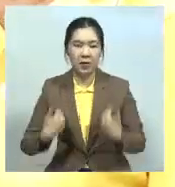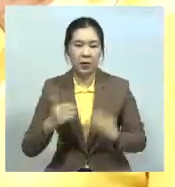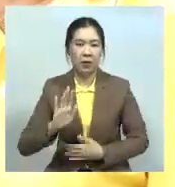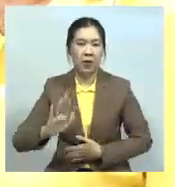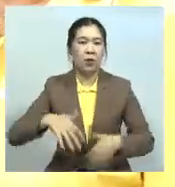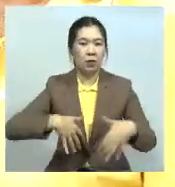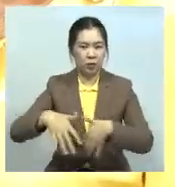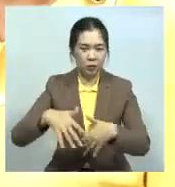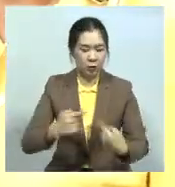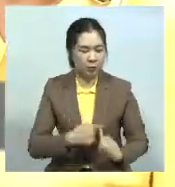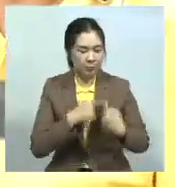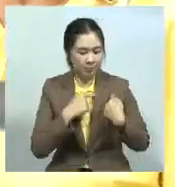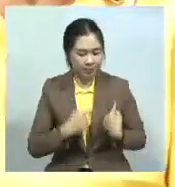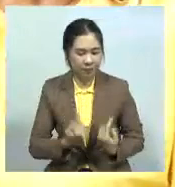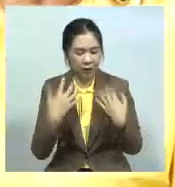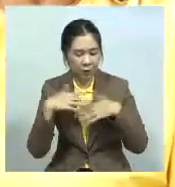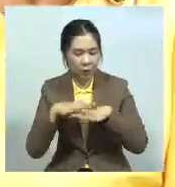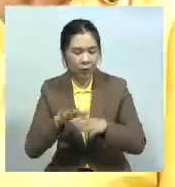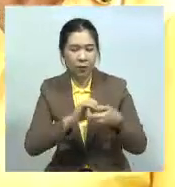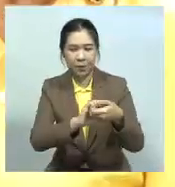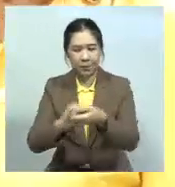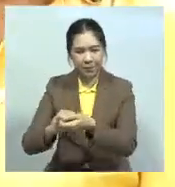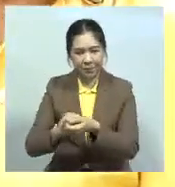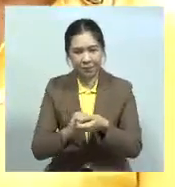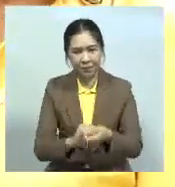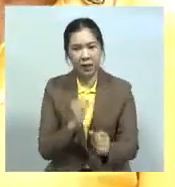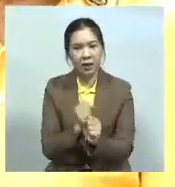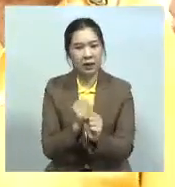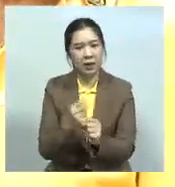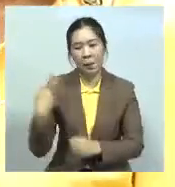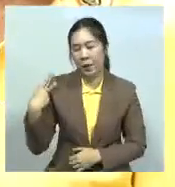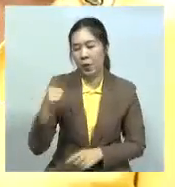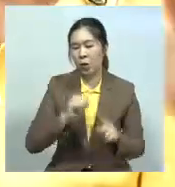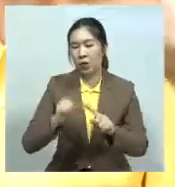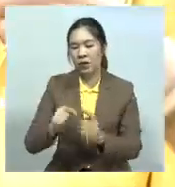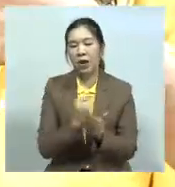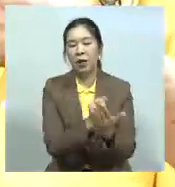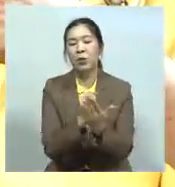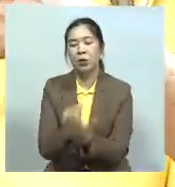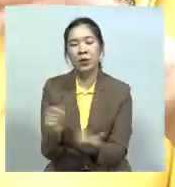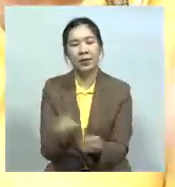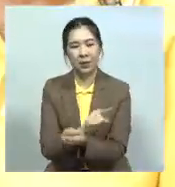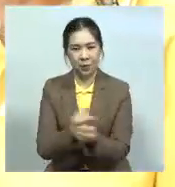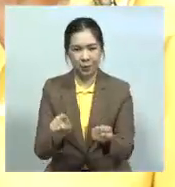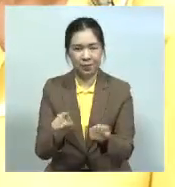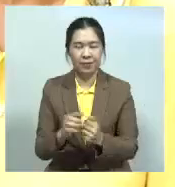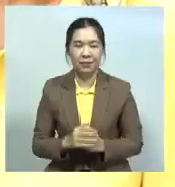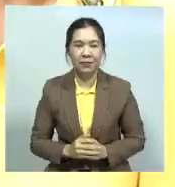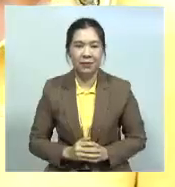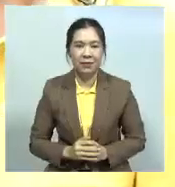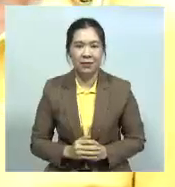การร่วมพลังสามัคคีและร่วมพลังจิตอาสาทำประโยชน์ให้กับสังคมส่วนรวมอีกด้วย